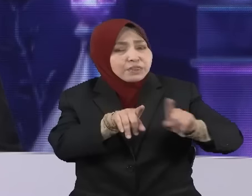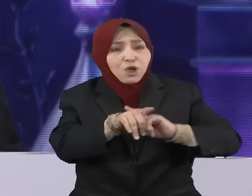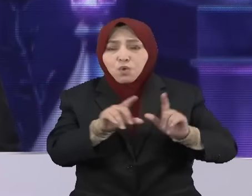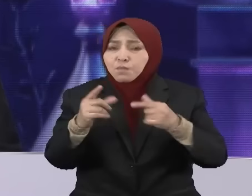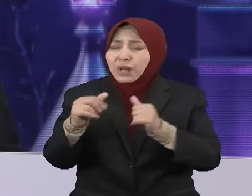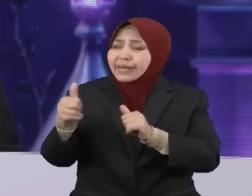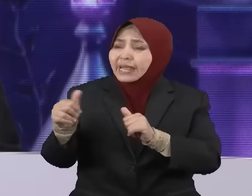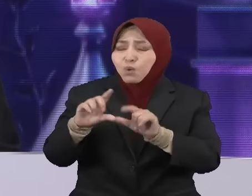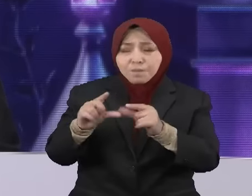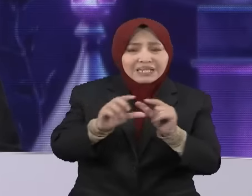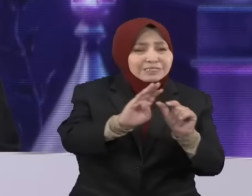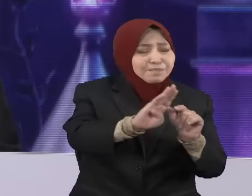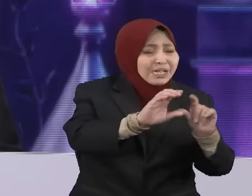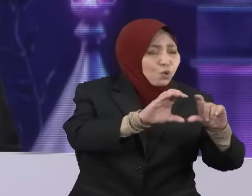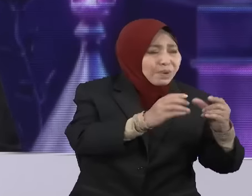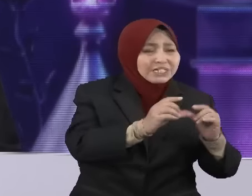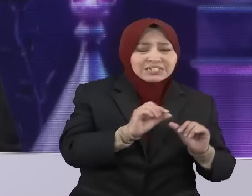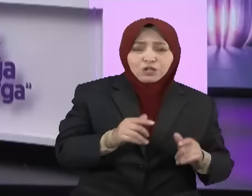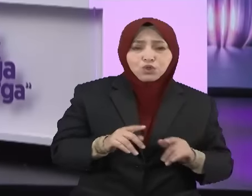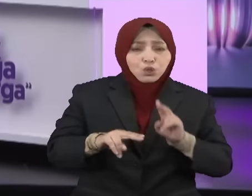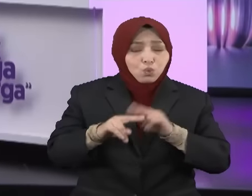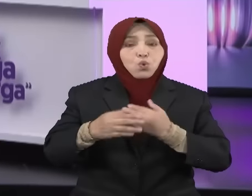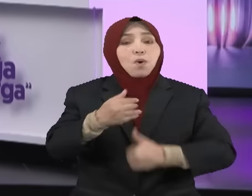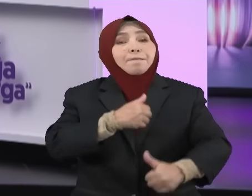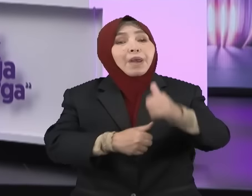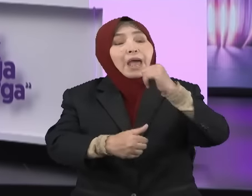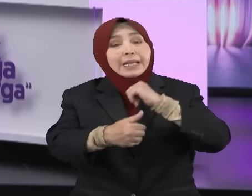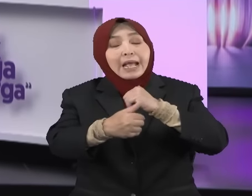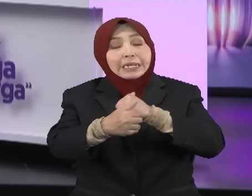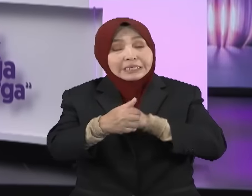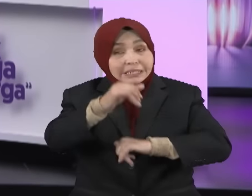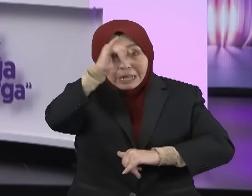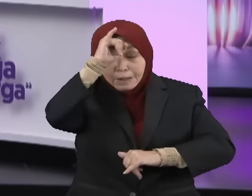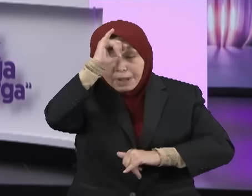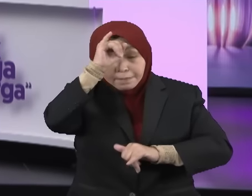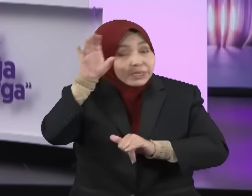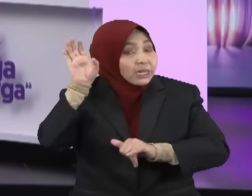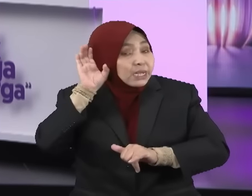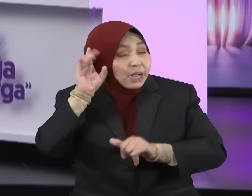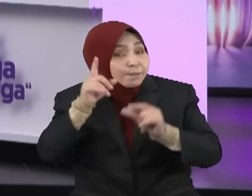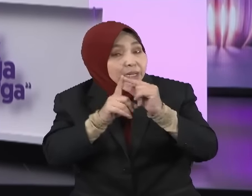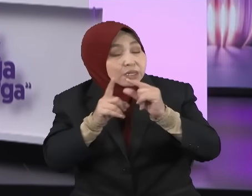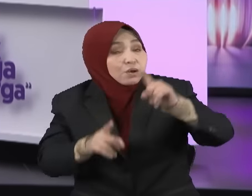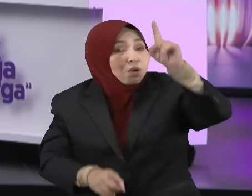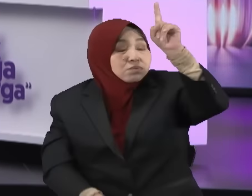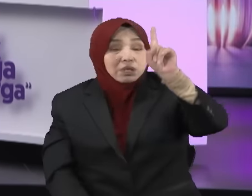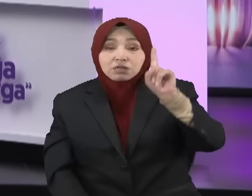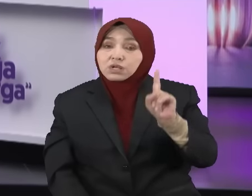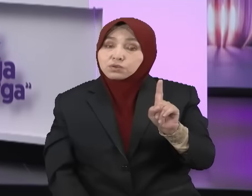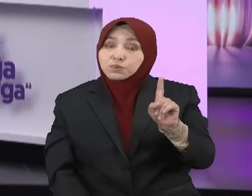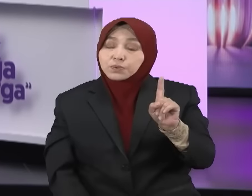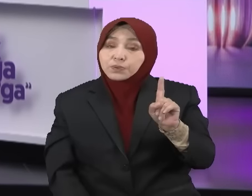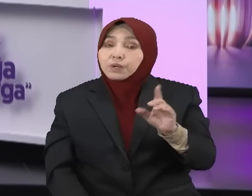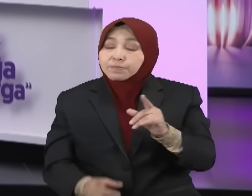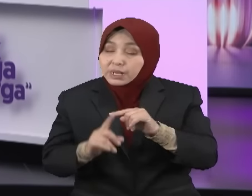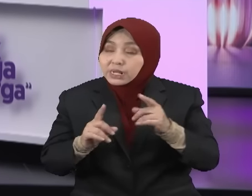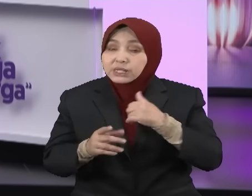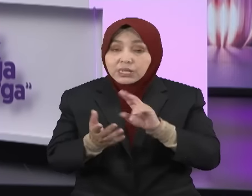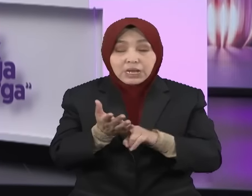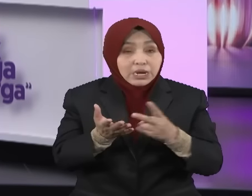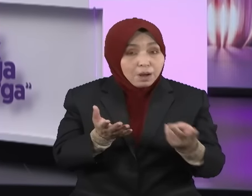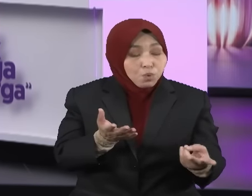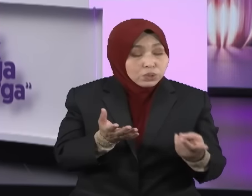kumpulan A, kumpulan B, C, apa sebagainya, duduk belakang imam, dia dengar pada perkataan Allah yang satu. Dan bila dia